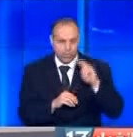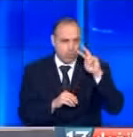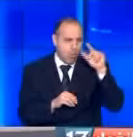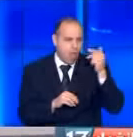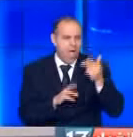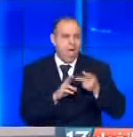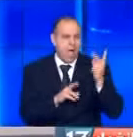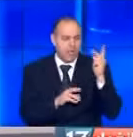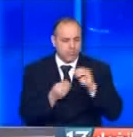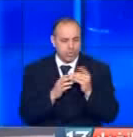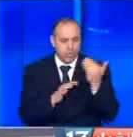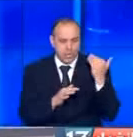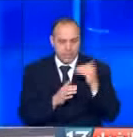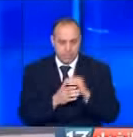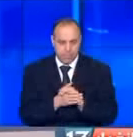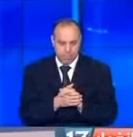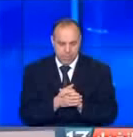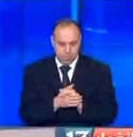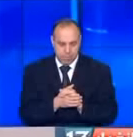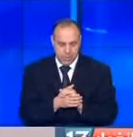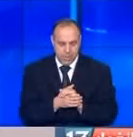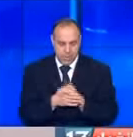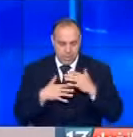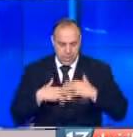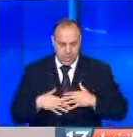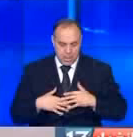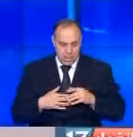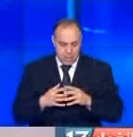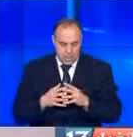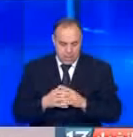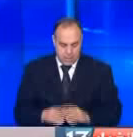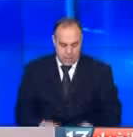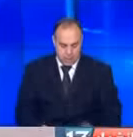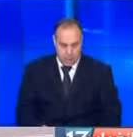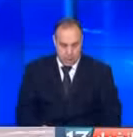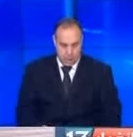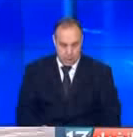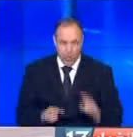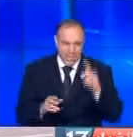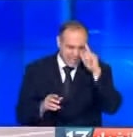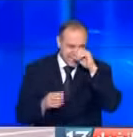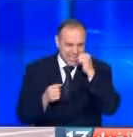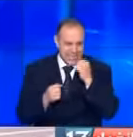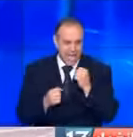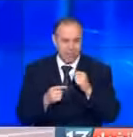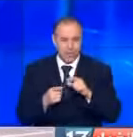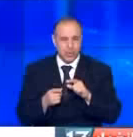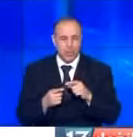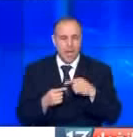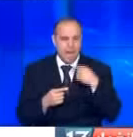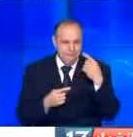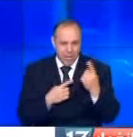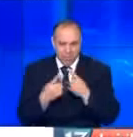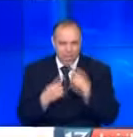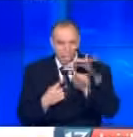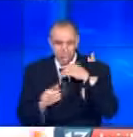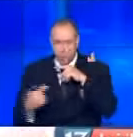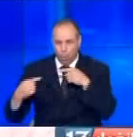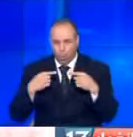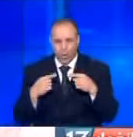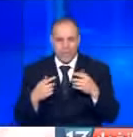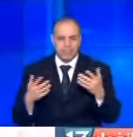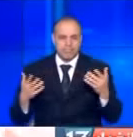قرارات إدارية وقرارات قضائية على الشأن هذايا باش معناتها نأمنوا سلامة المديرين، ونأكد اللي إن شاء